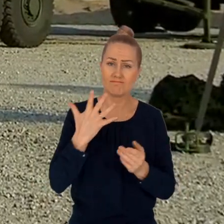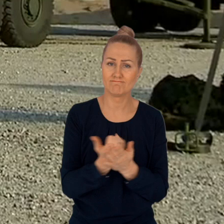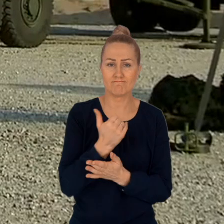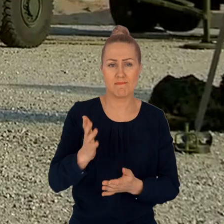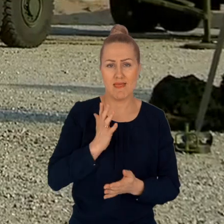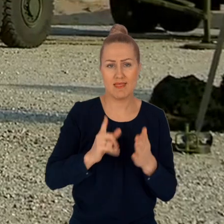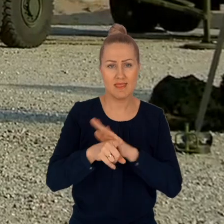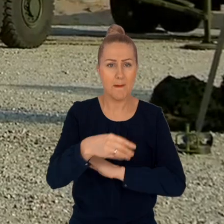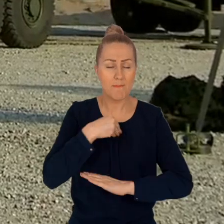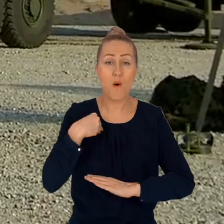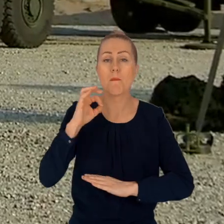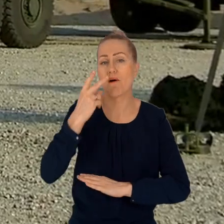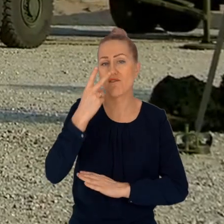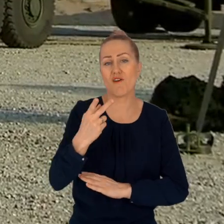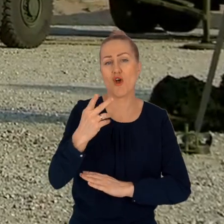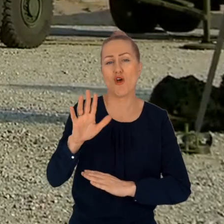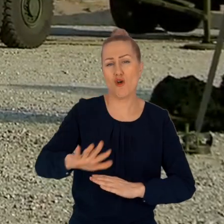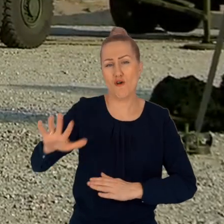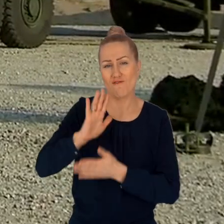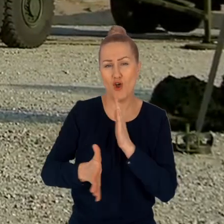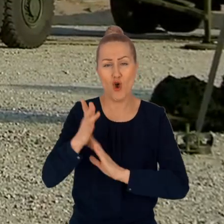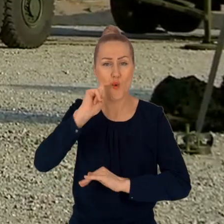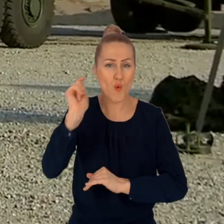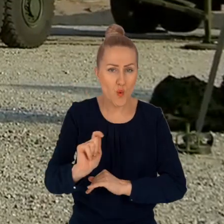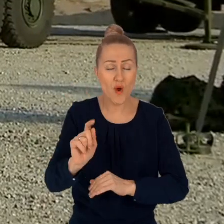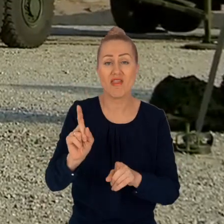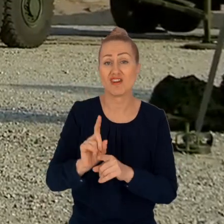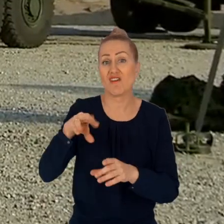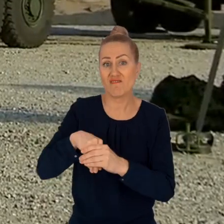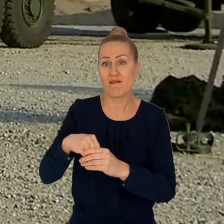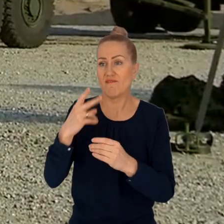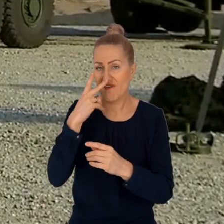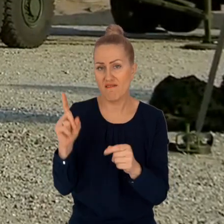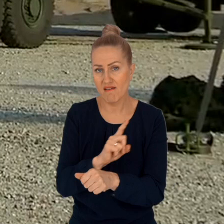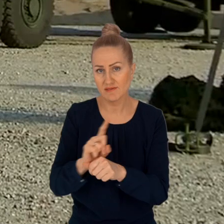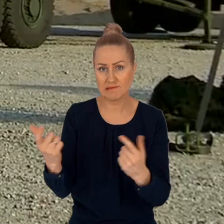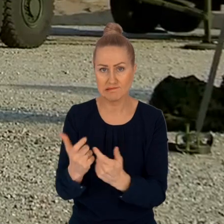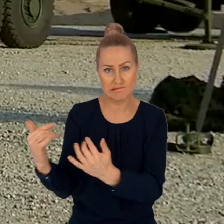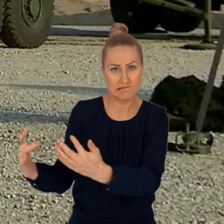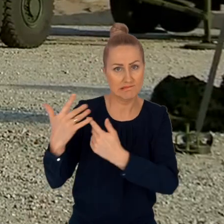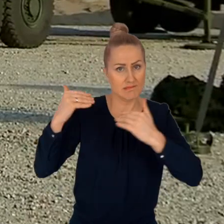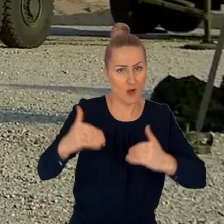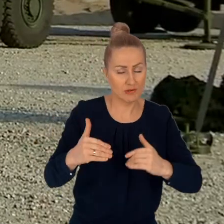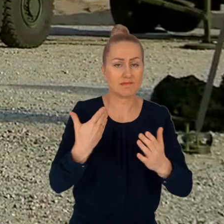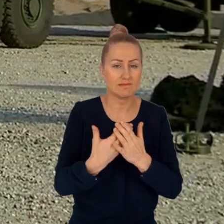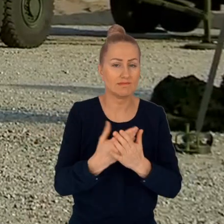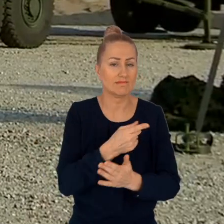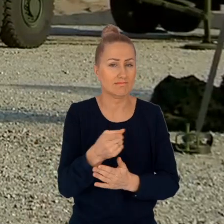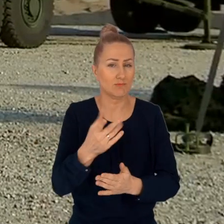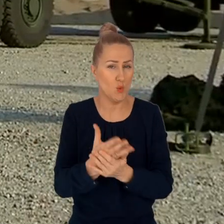wobec potencjalnego związanego z nią ryzyka i zagrożenia, nastąpiła kilka tygodni temu,